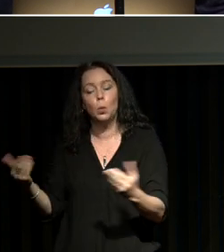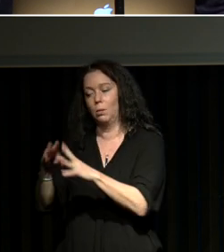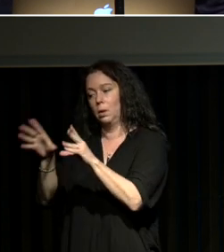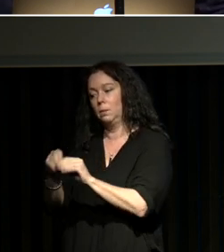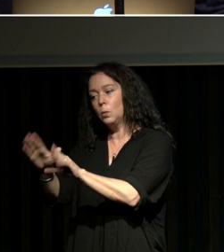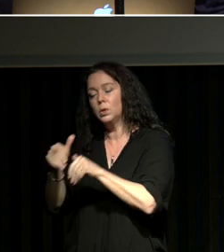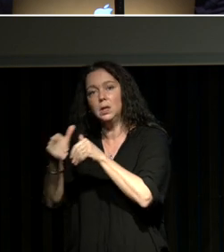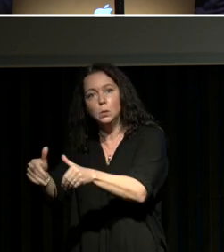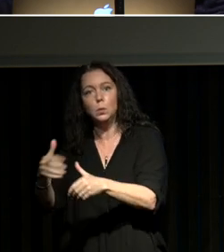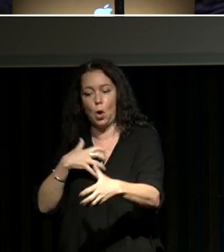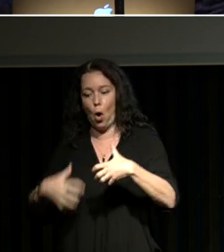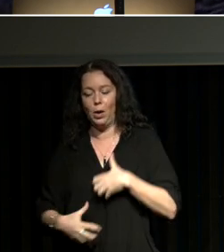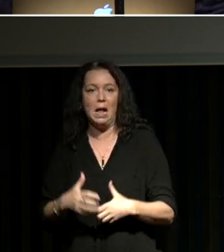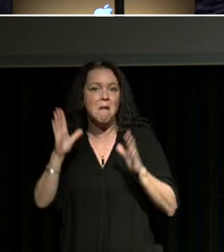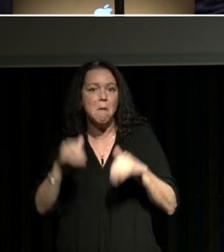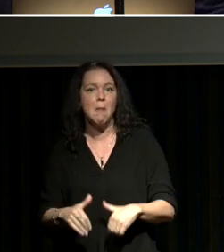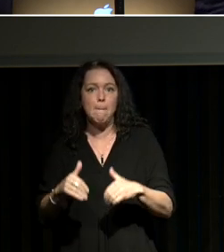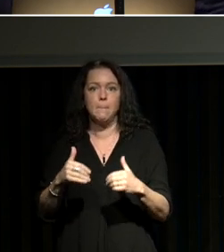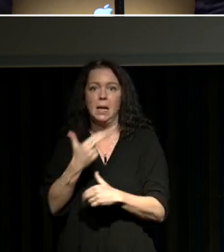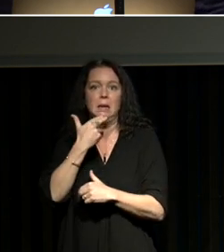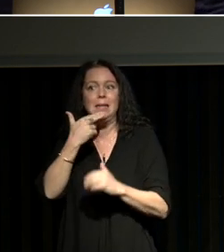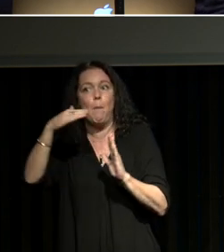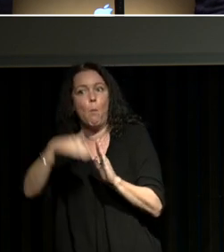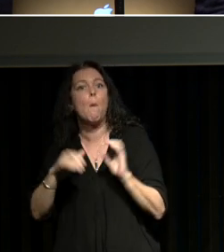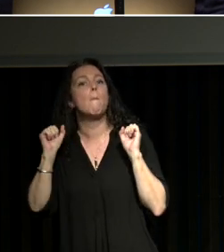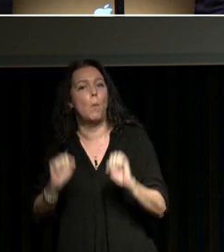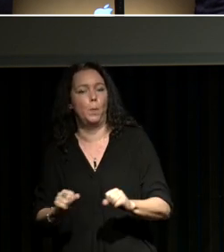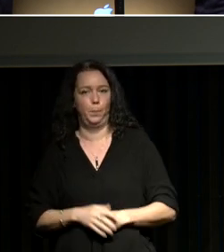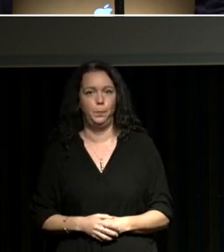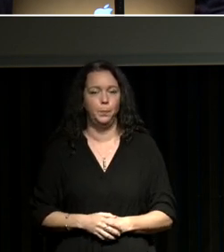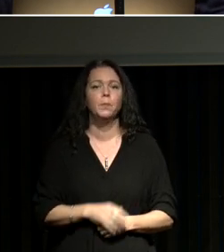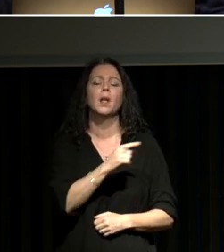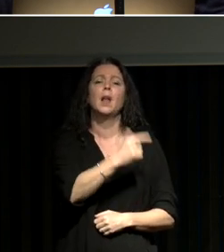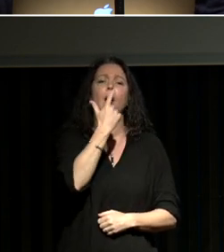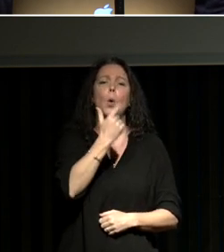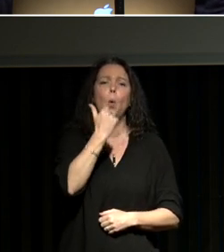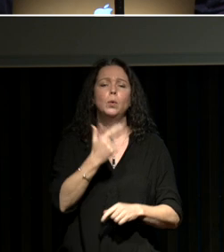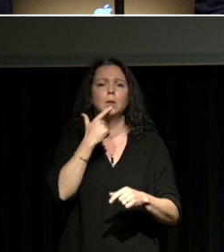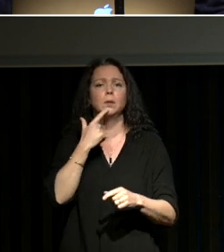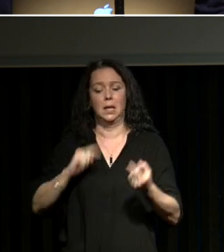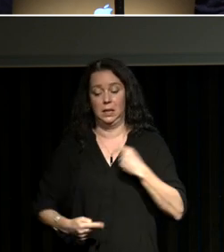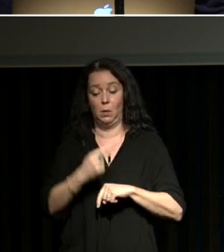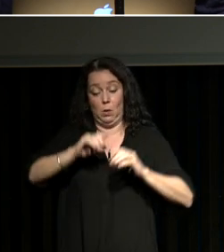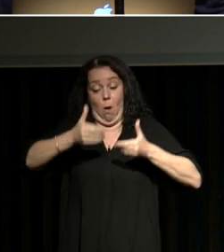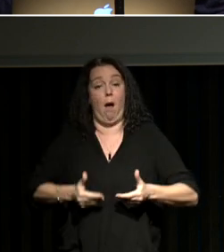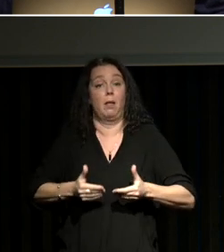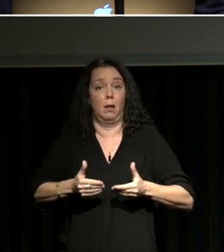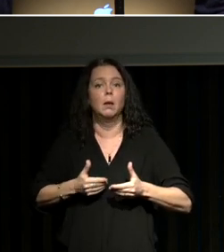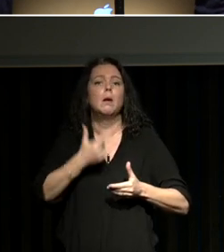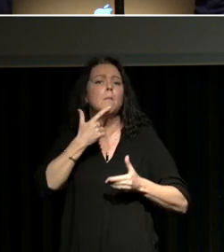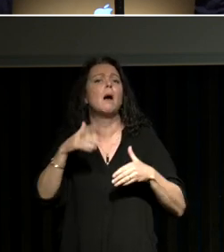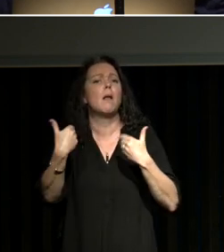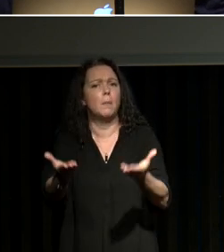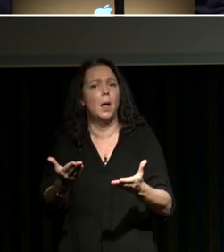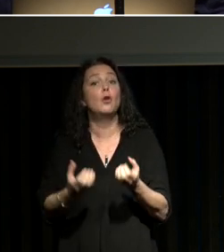organes moins optimaux. Les donneurs en rouge, ce sont les donneurs en arrêt circulatoire, dont nous parlerons après. C'est du